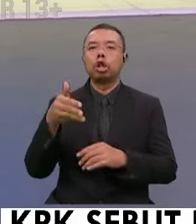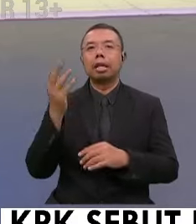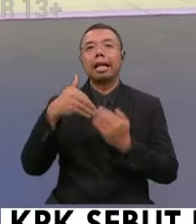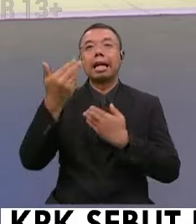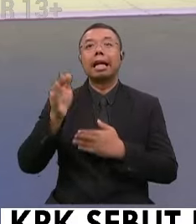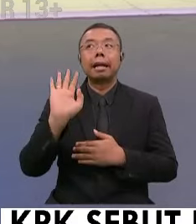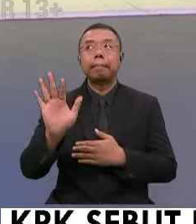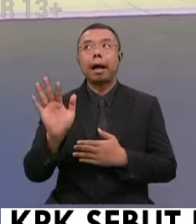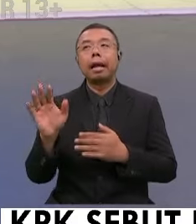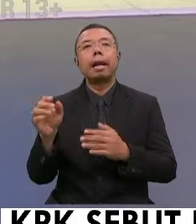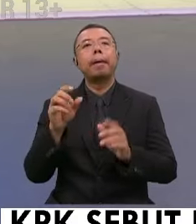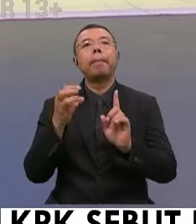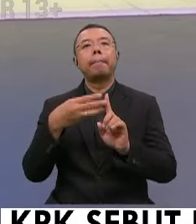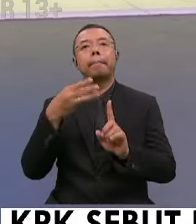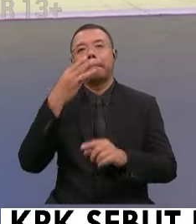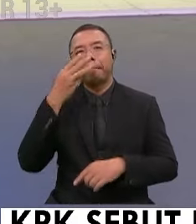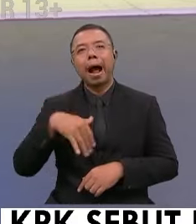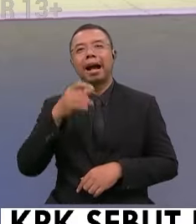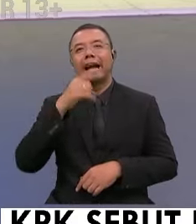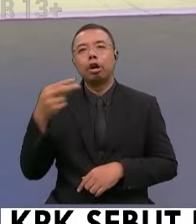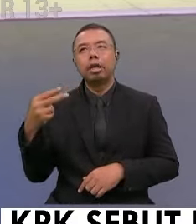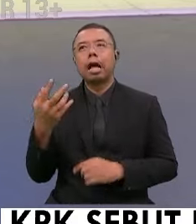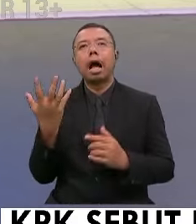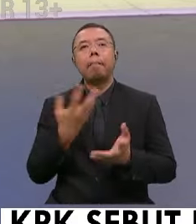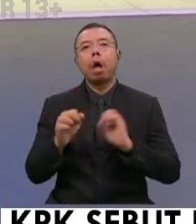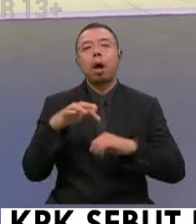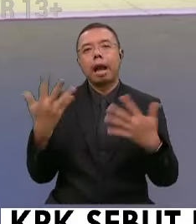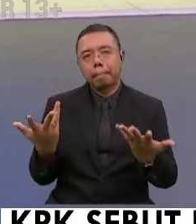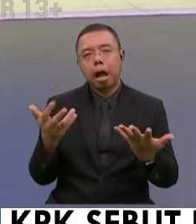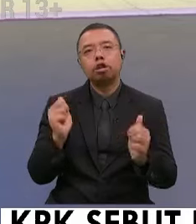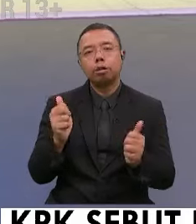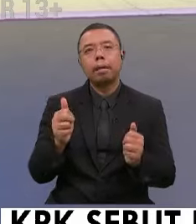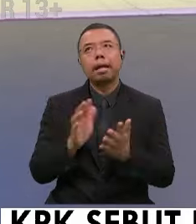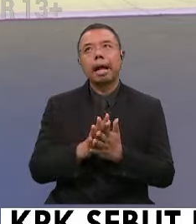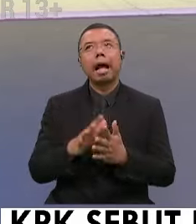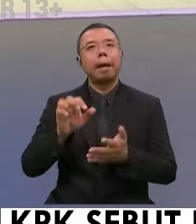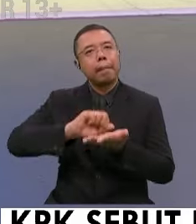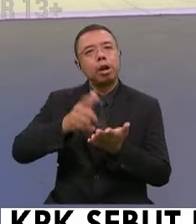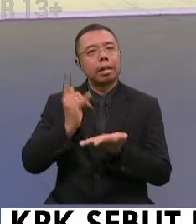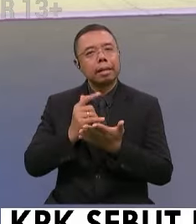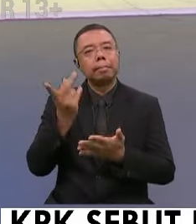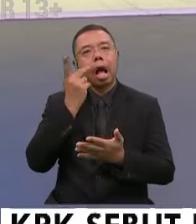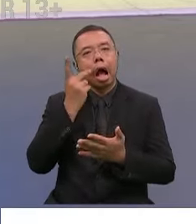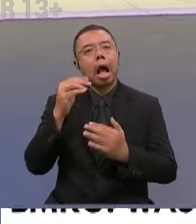untuk membantu supaya kemudian Madiun tetap bisa menjaga laju inflasinya, Pak Rofiq?